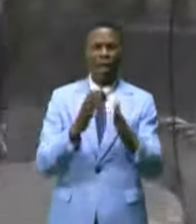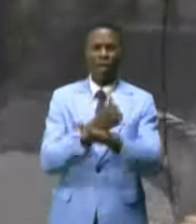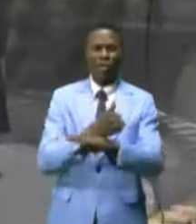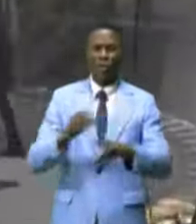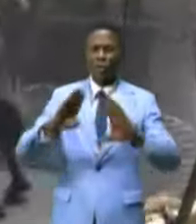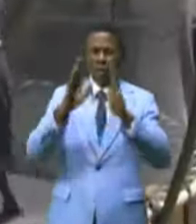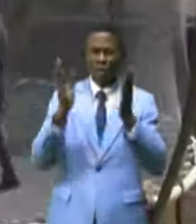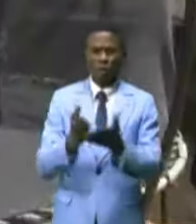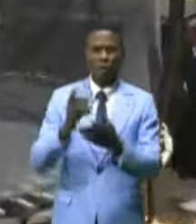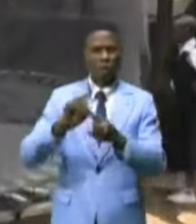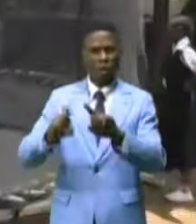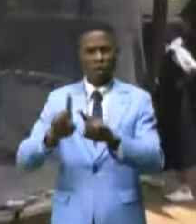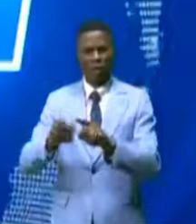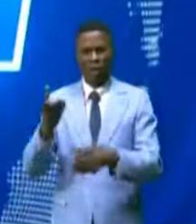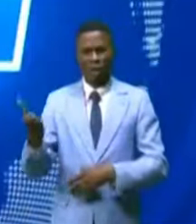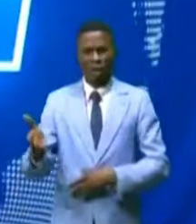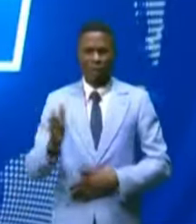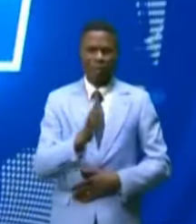toute espèce.